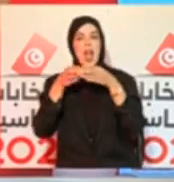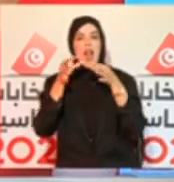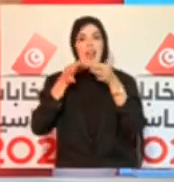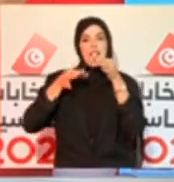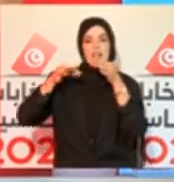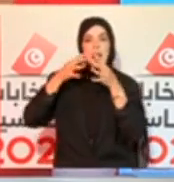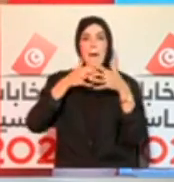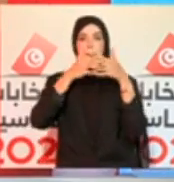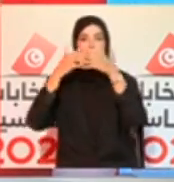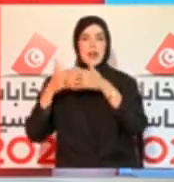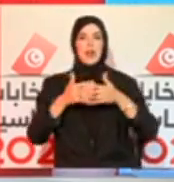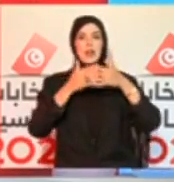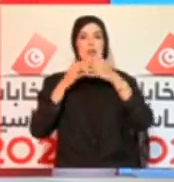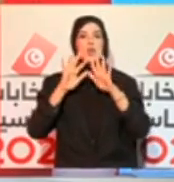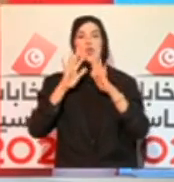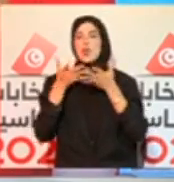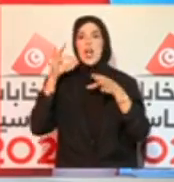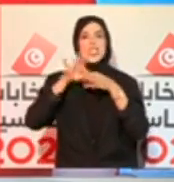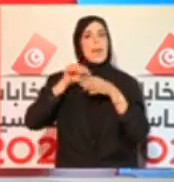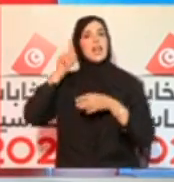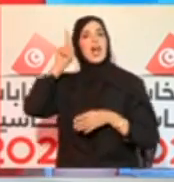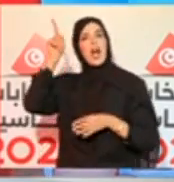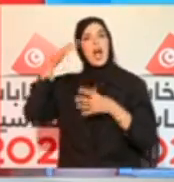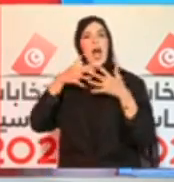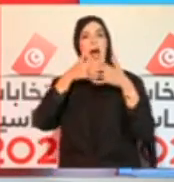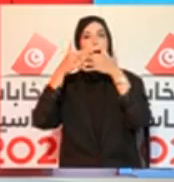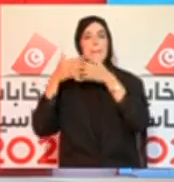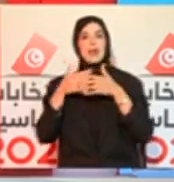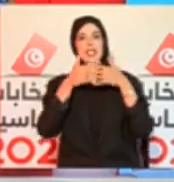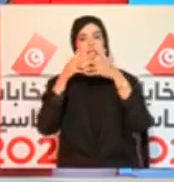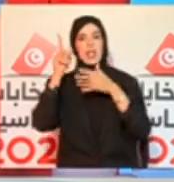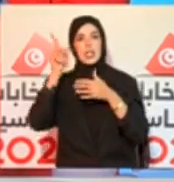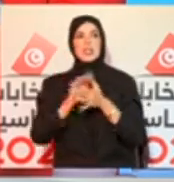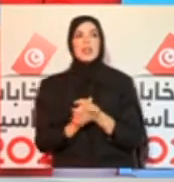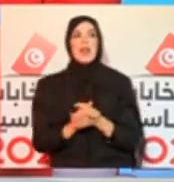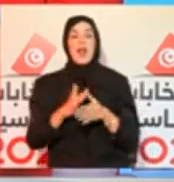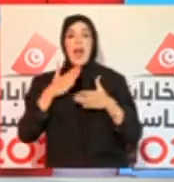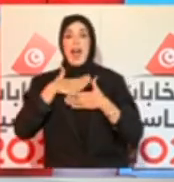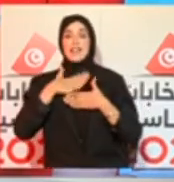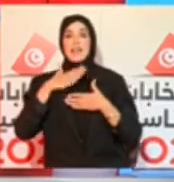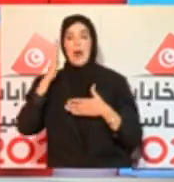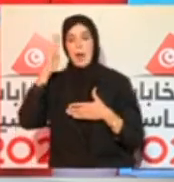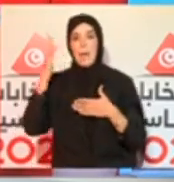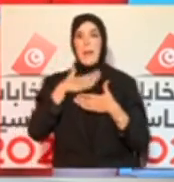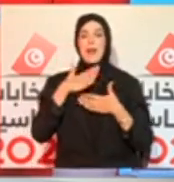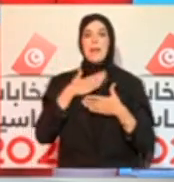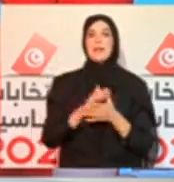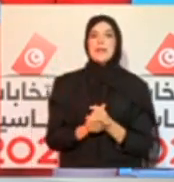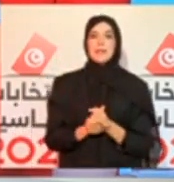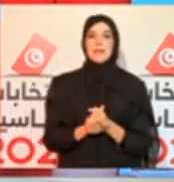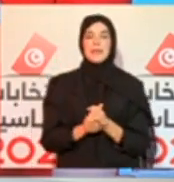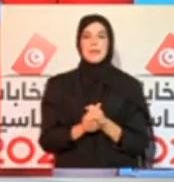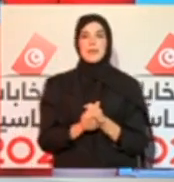معه تقريبا سيوره الانتخابات بالامريكيه اهلا وسهلا مرحبا سي كمال اسلام مرحبا